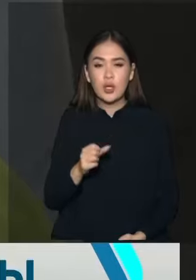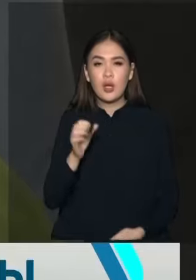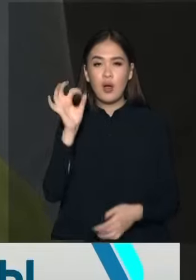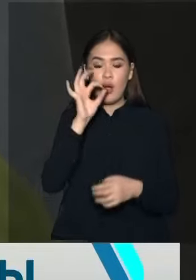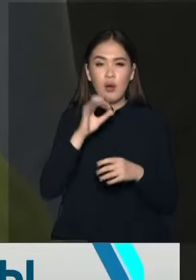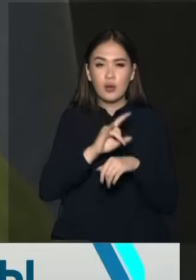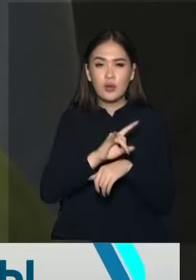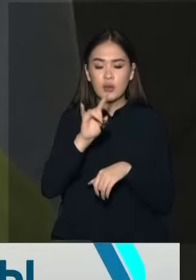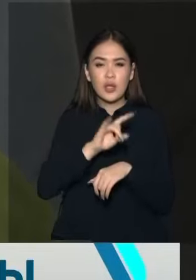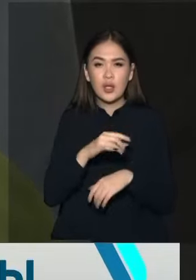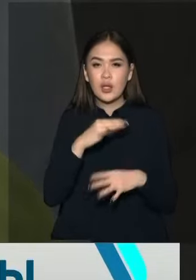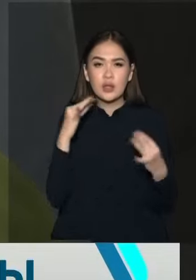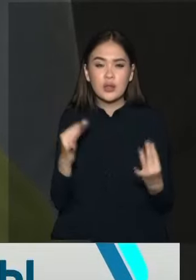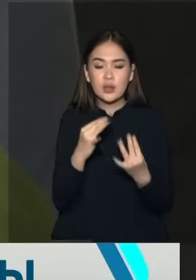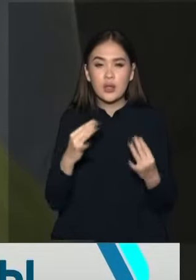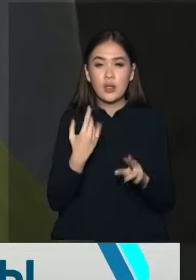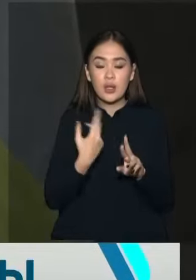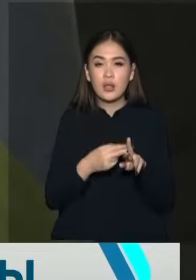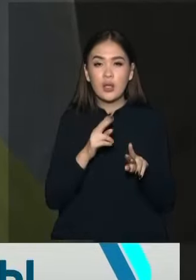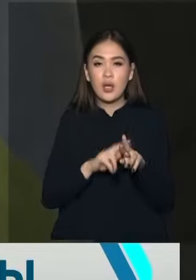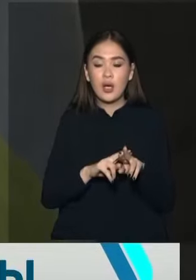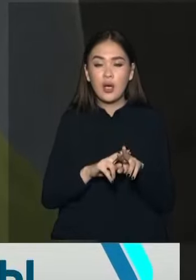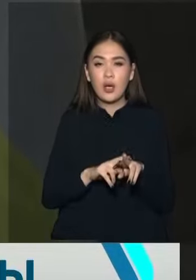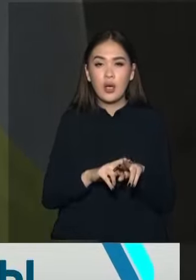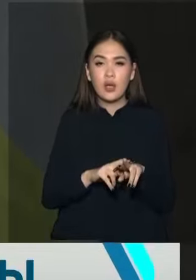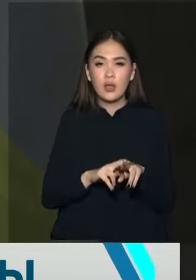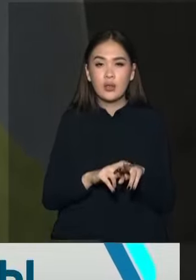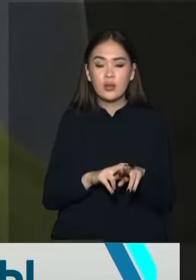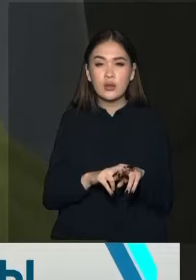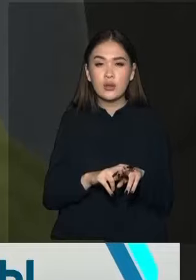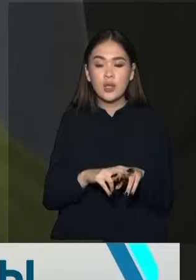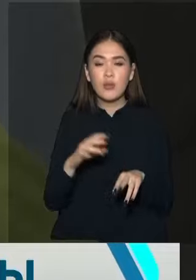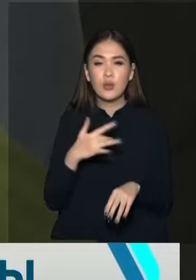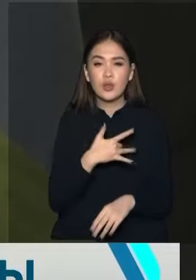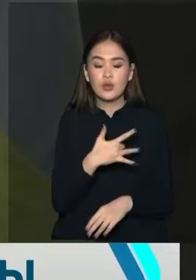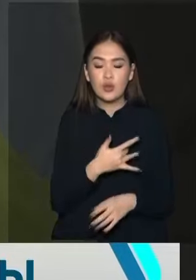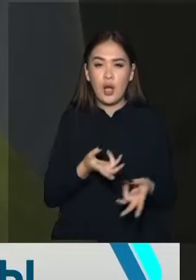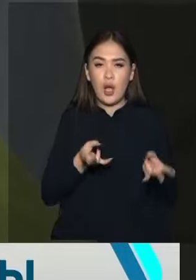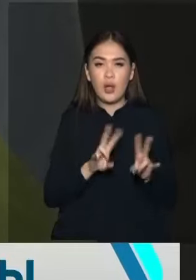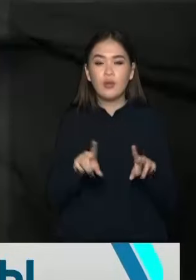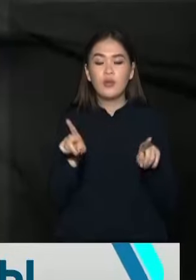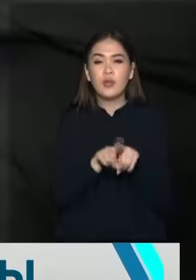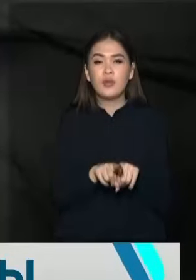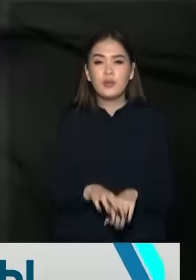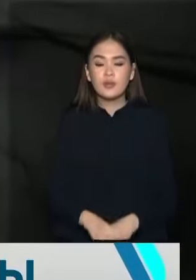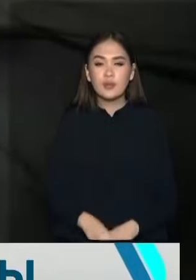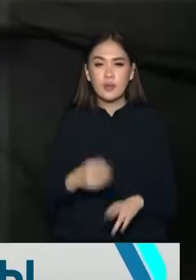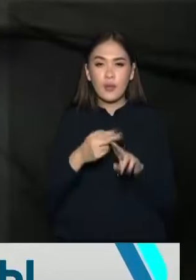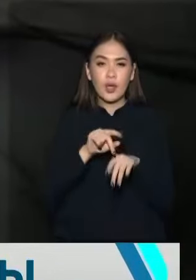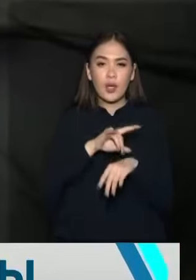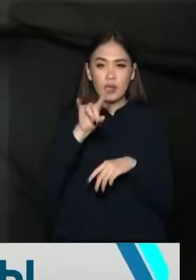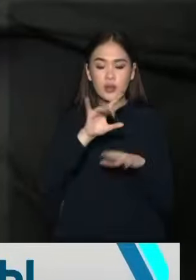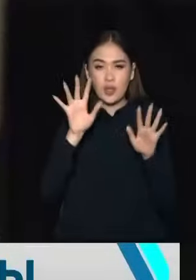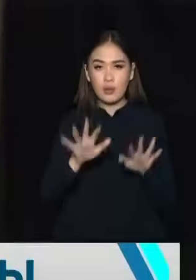авиация өте қызық, сондықтан ол қалай айтқанда менің жүрегімде қалып қойды сол авиация. Әуе компаниясында